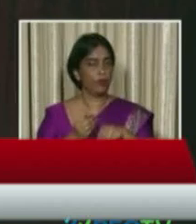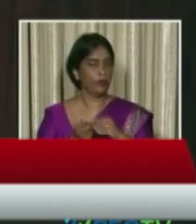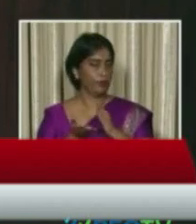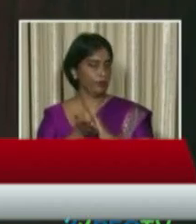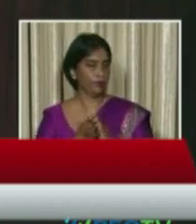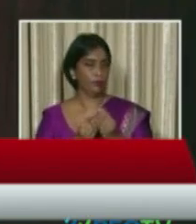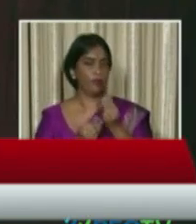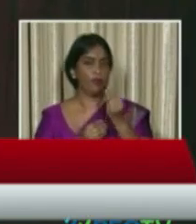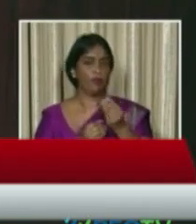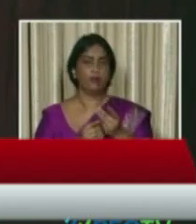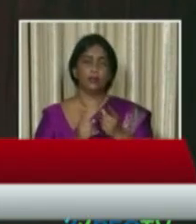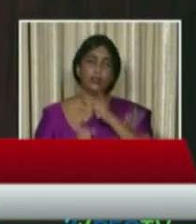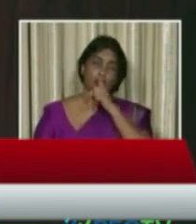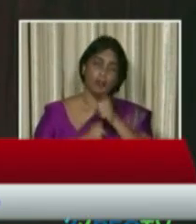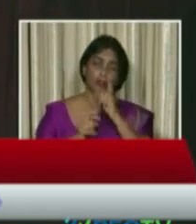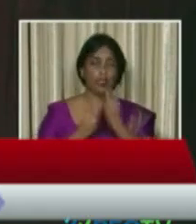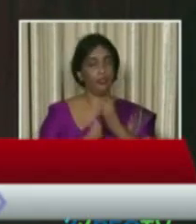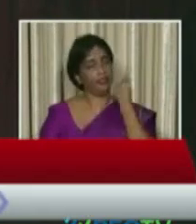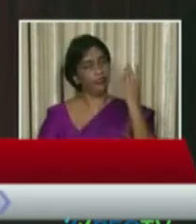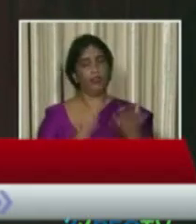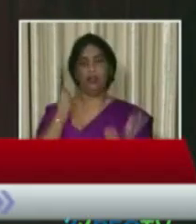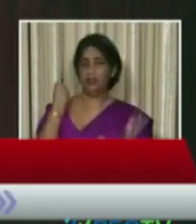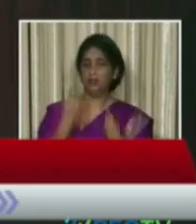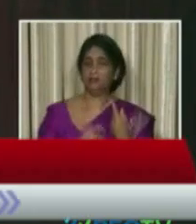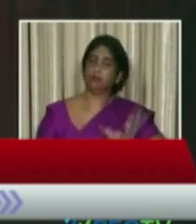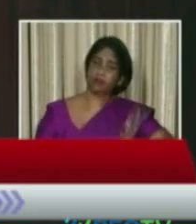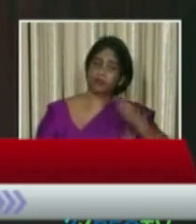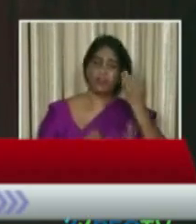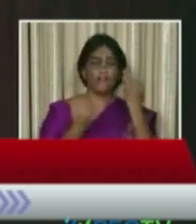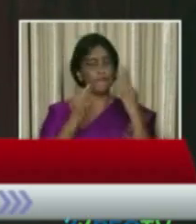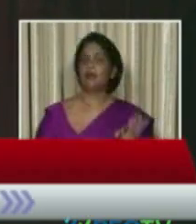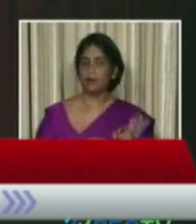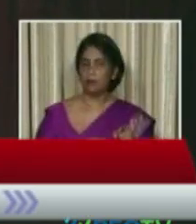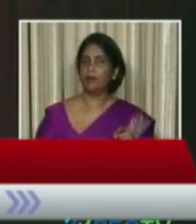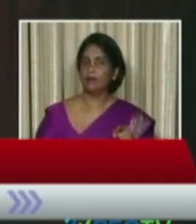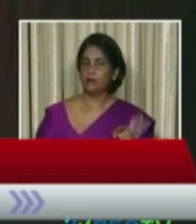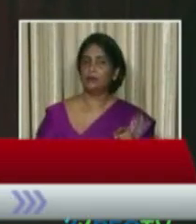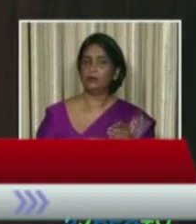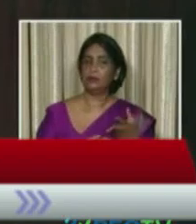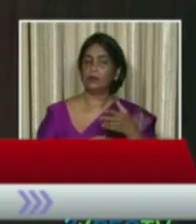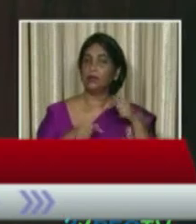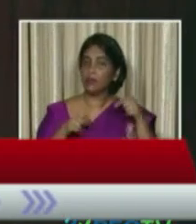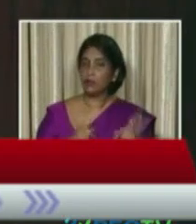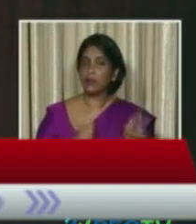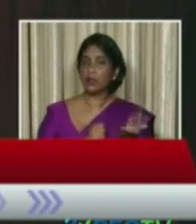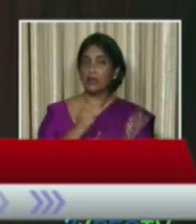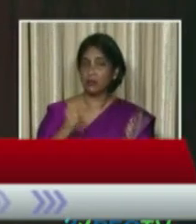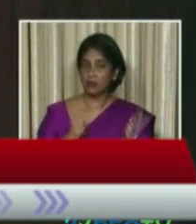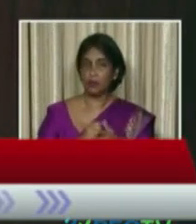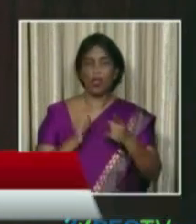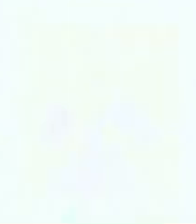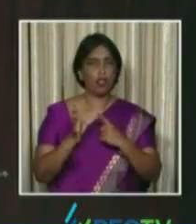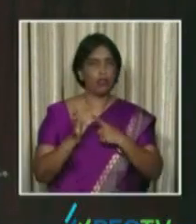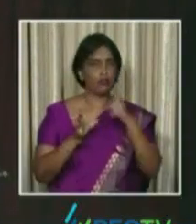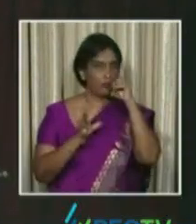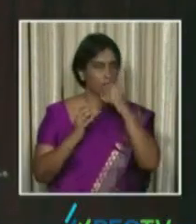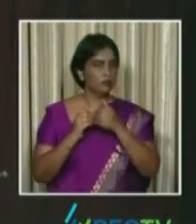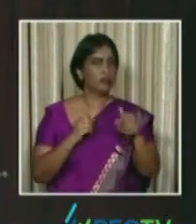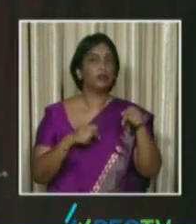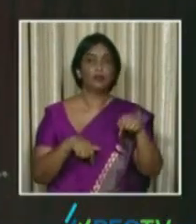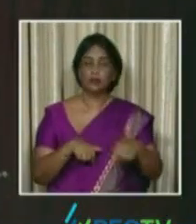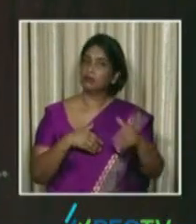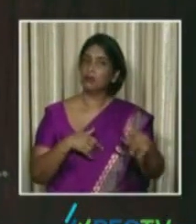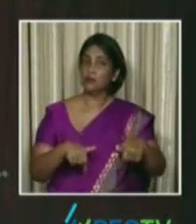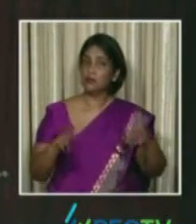පෝරසානාධාරයේ ඔබතුමා කොයිතරම් කයිය ගෙව්වත් අරක දෙනවා අපි දැන් වැඩි කරලා දෙනවා නොමිල දෙනවා අරමය කියලා. පෝර දැන් ගොයන් කපන අගෝස්තු මාසයේ වෙනකලුත් මේ